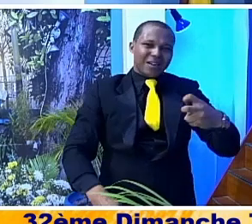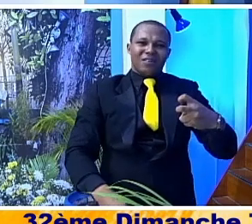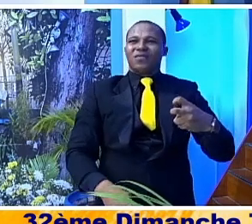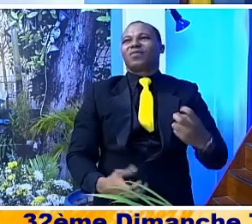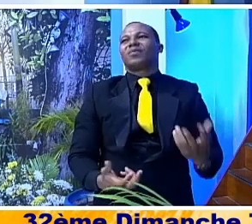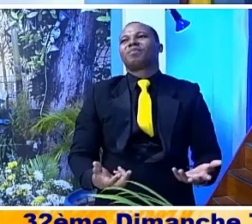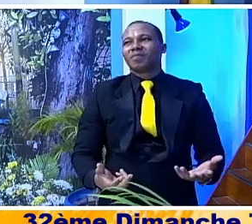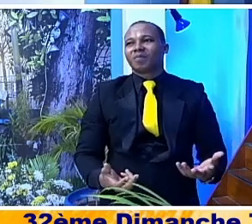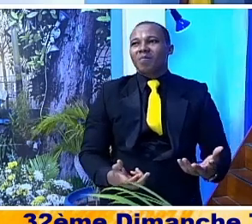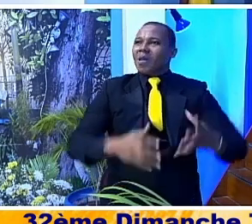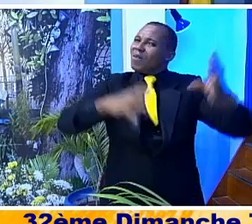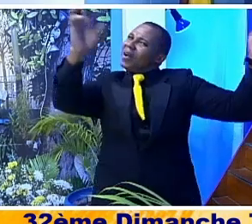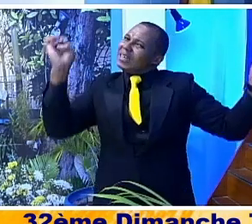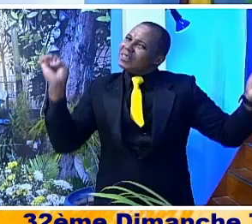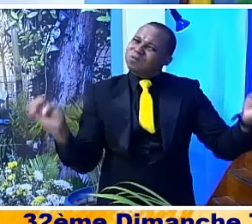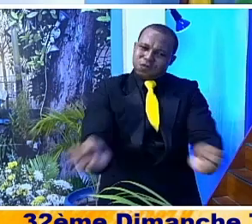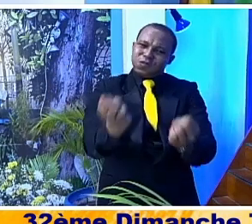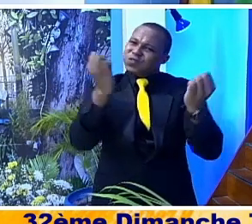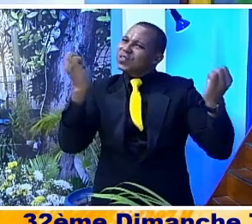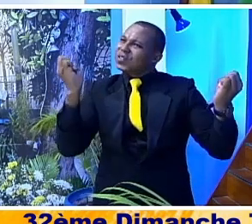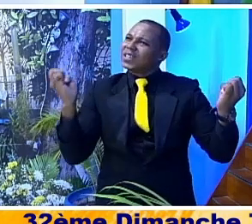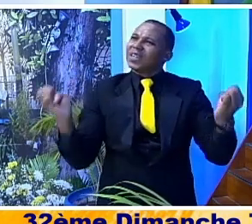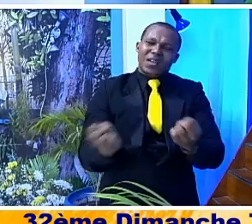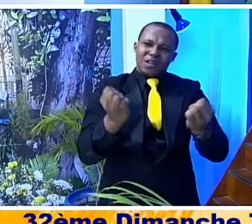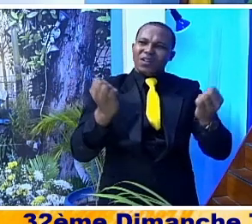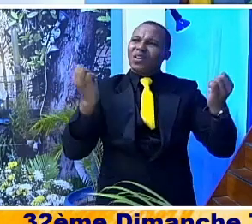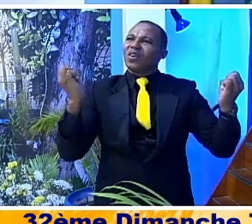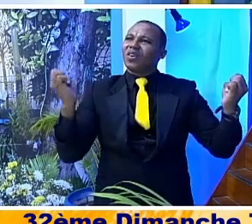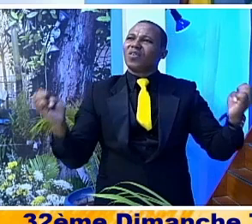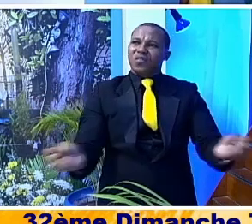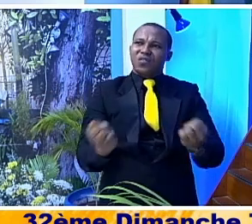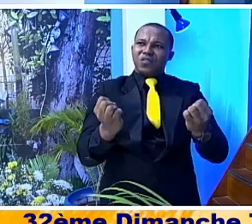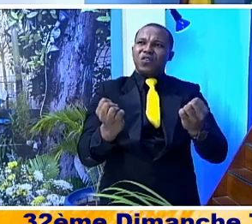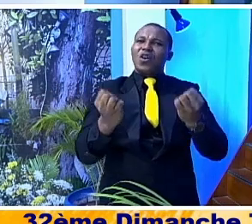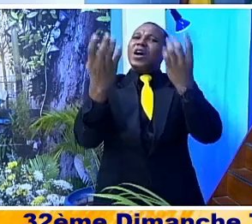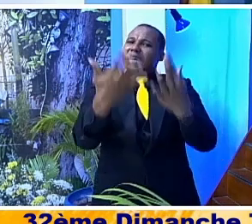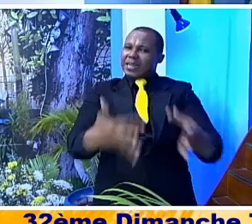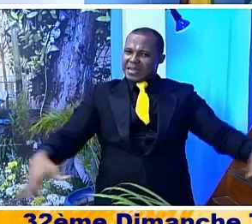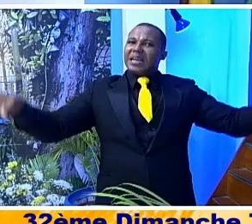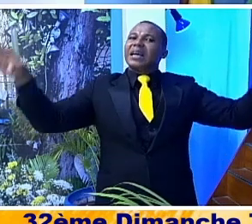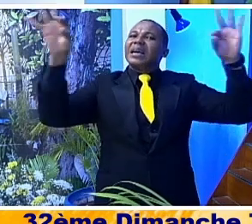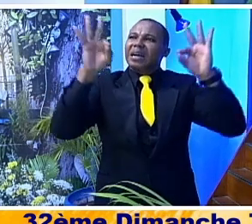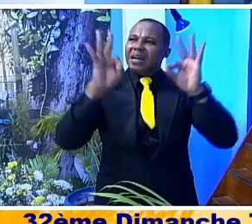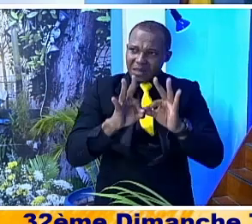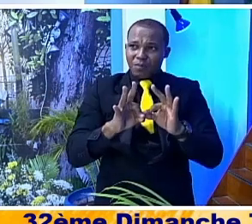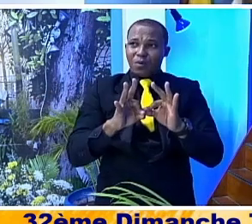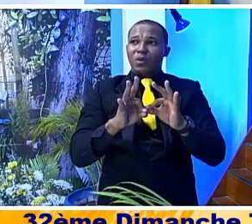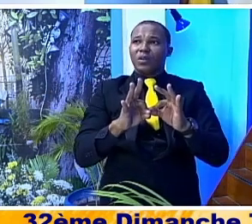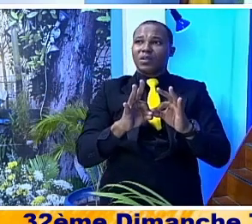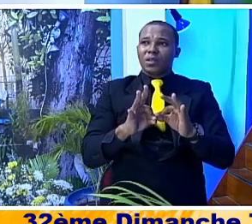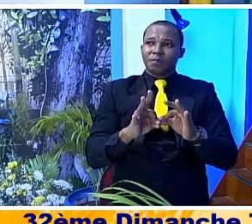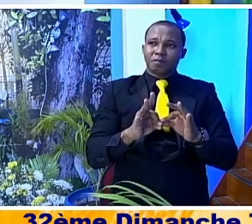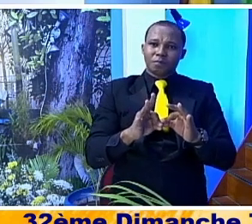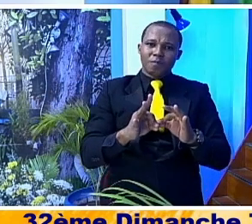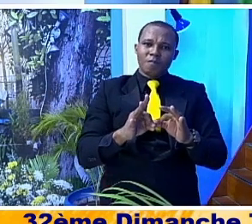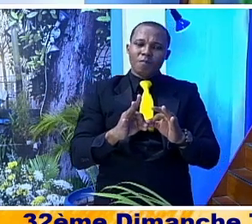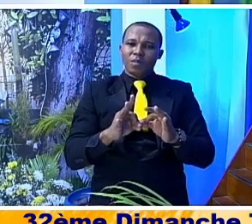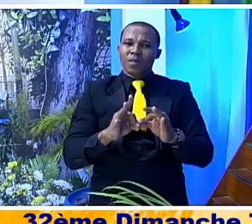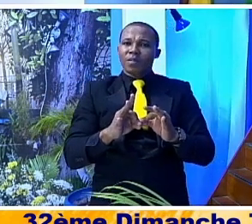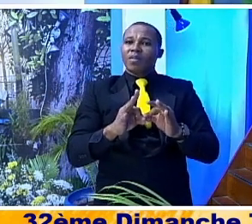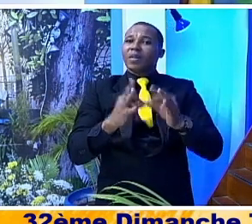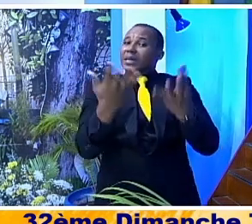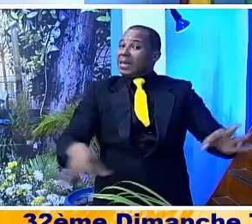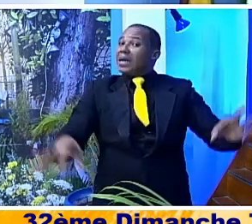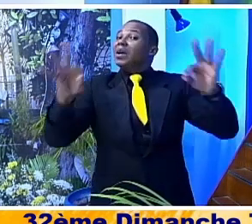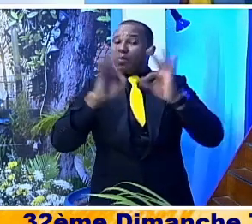Haïti. L'effort, désormais, s'avère nécessaire. Il y a ce qu'on appelle célérité dans l'urgence pour